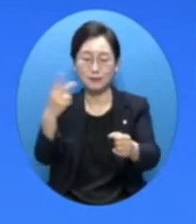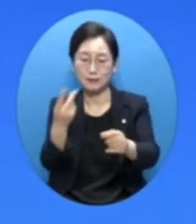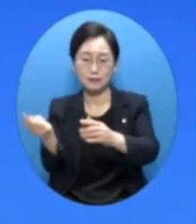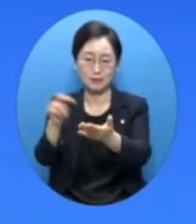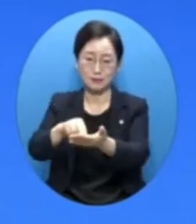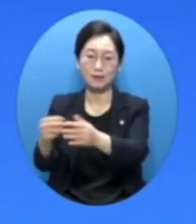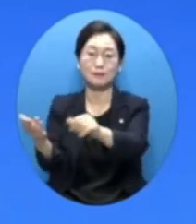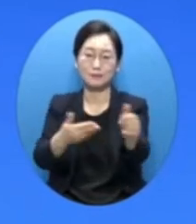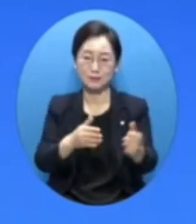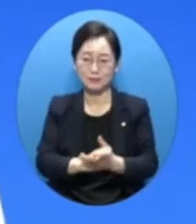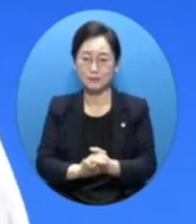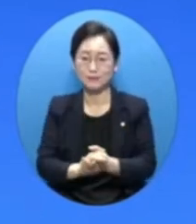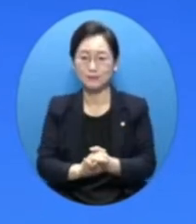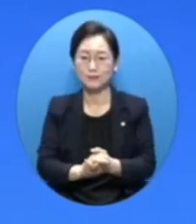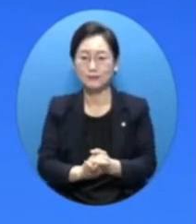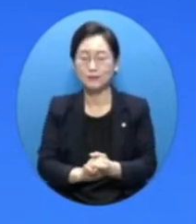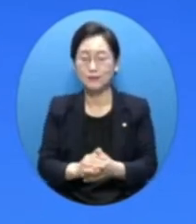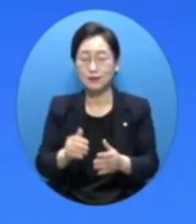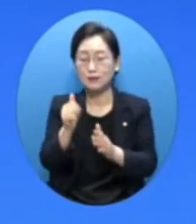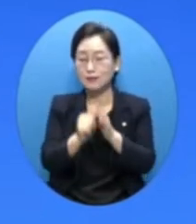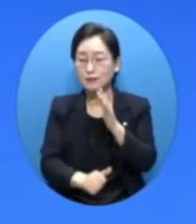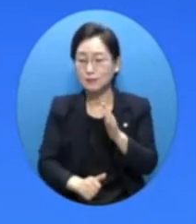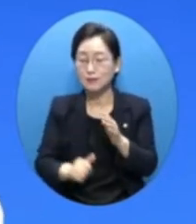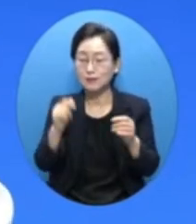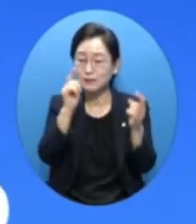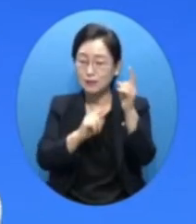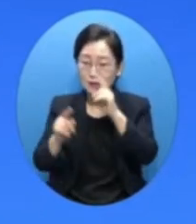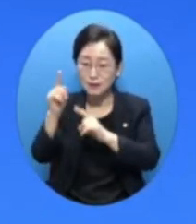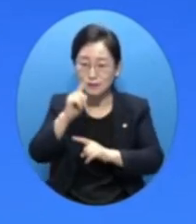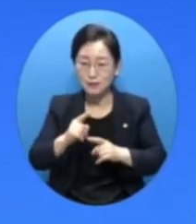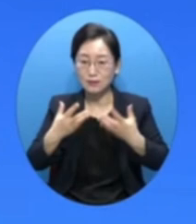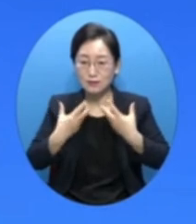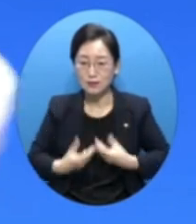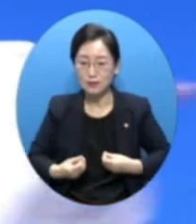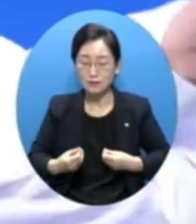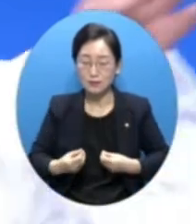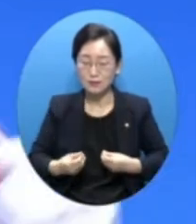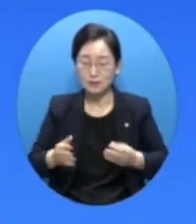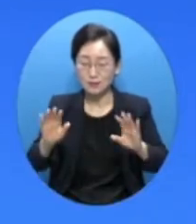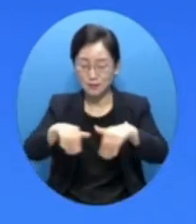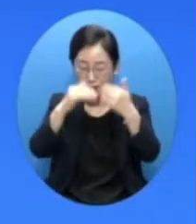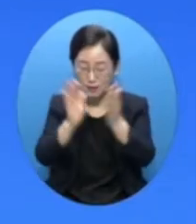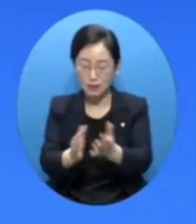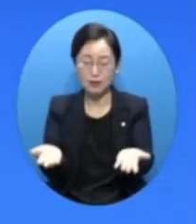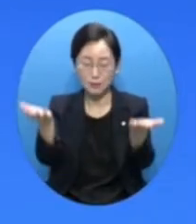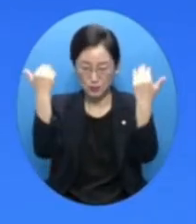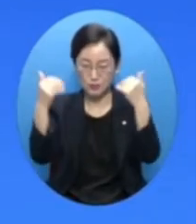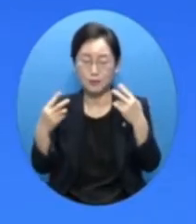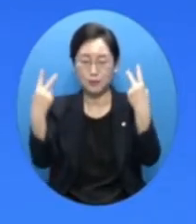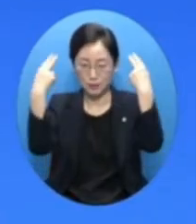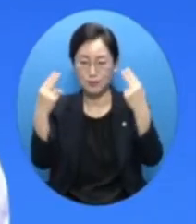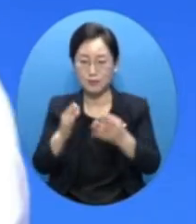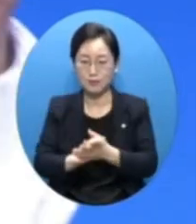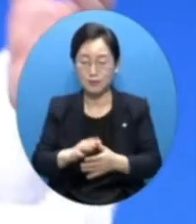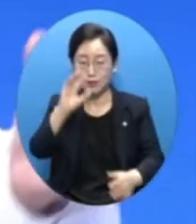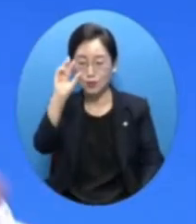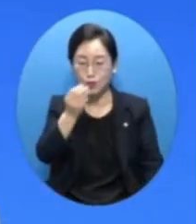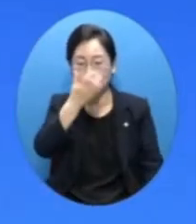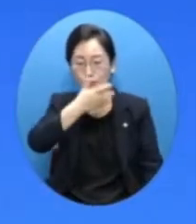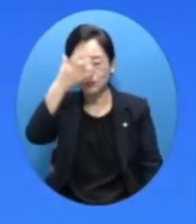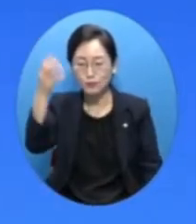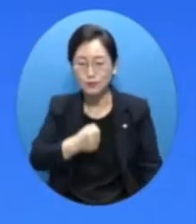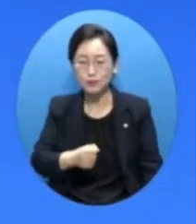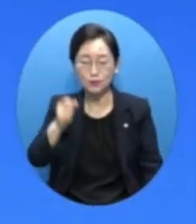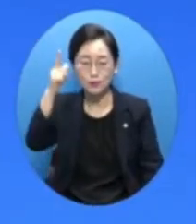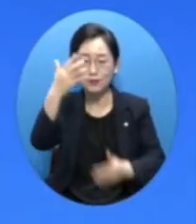합니다. 우리의 실패의 과거, 상처의 과거, 절망의 과거를 이제는 다 내던져 버리고 거룩한 꿈을 꾸고